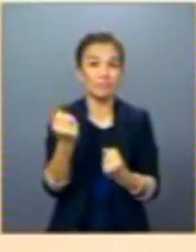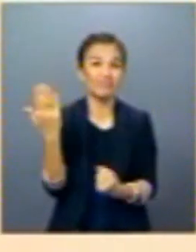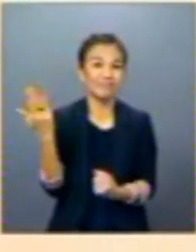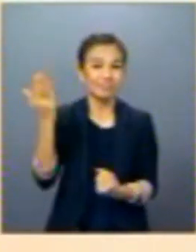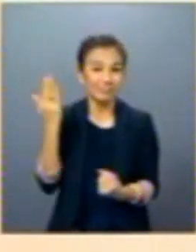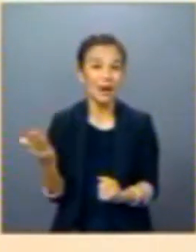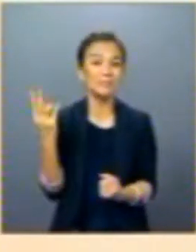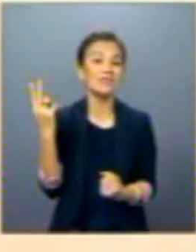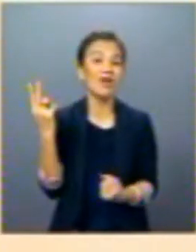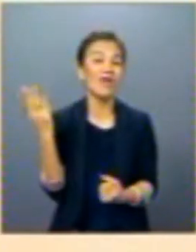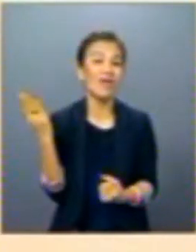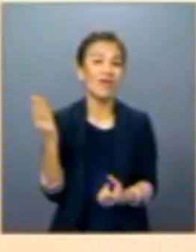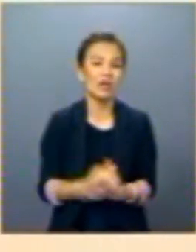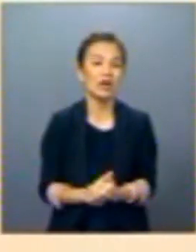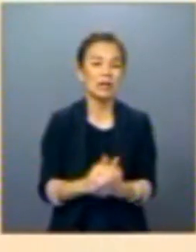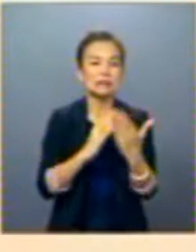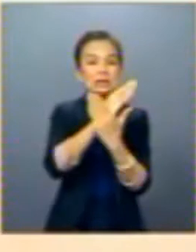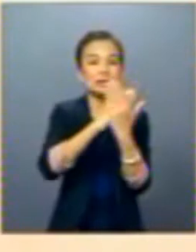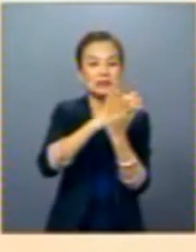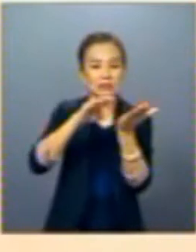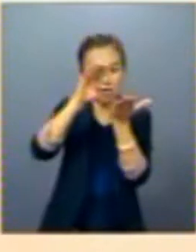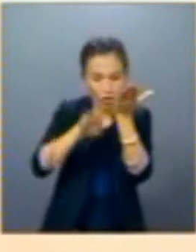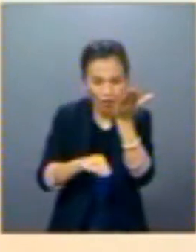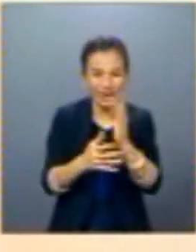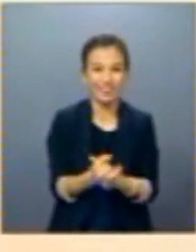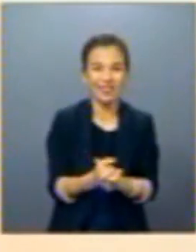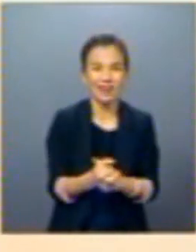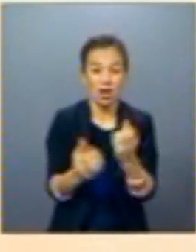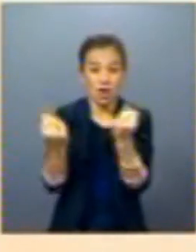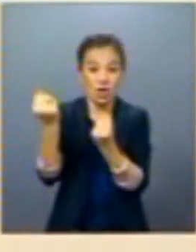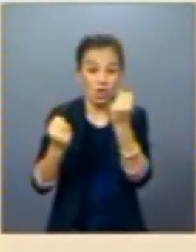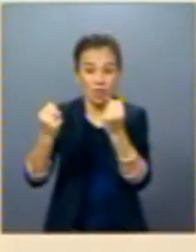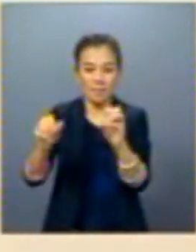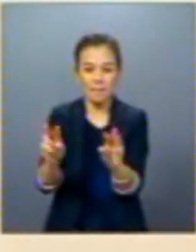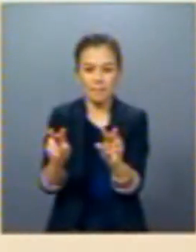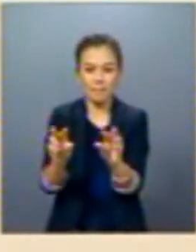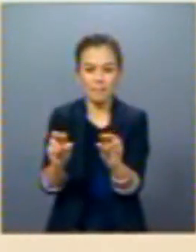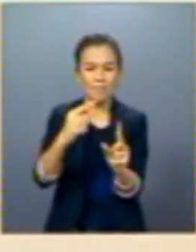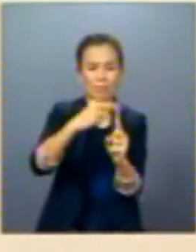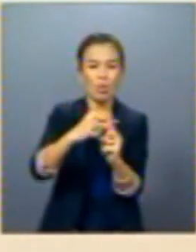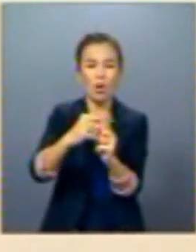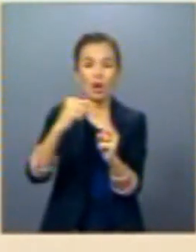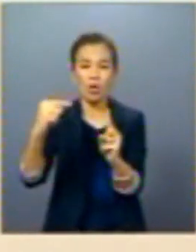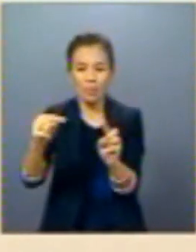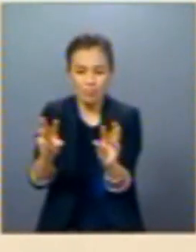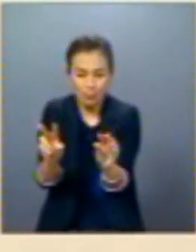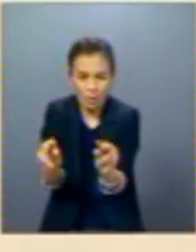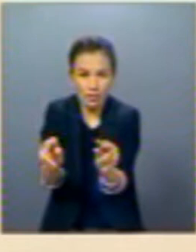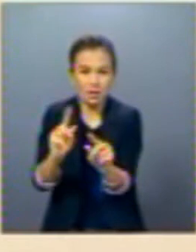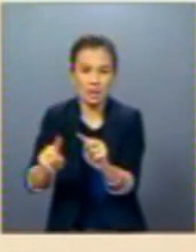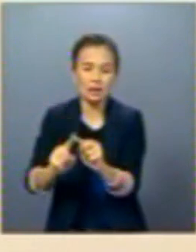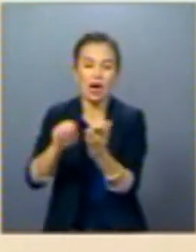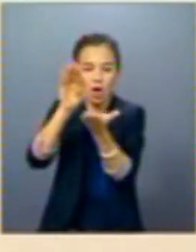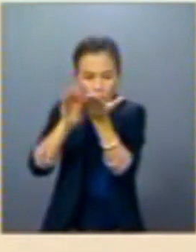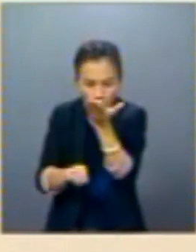ากอัตราปกติลงมากึ่งหนึ่งส่วนรถยนต์ไฟฟ้าแบตเตอรี่ลดจากปกติลงเหลือ 2% จากเดิม 10% ค่ะ